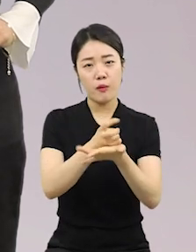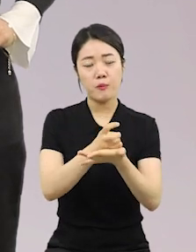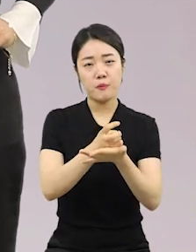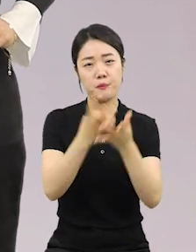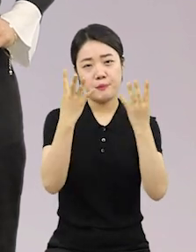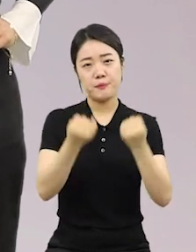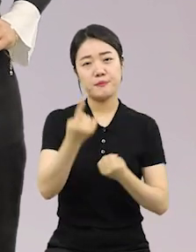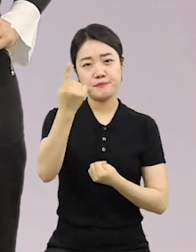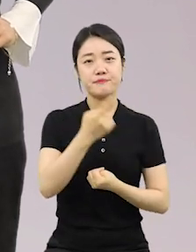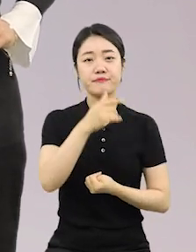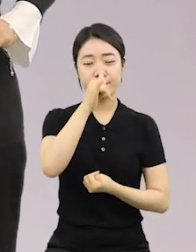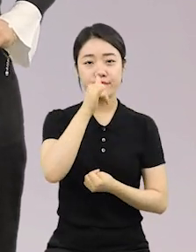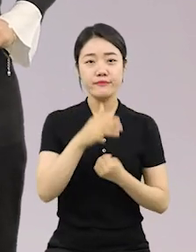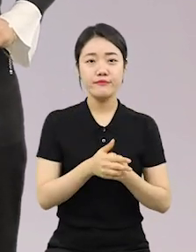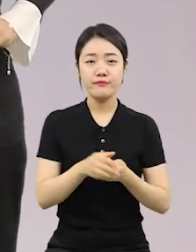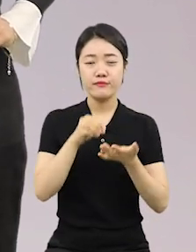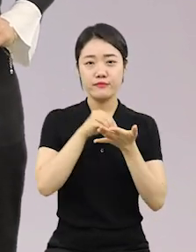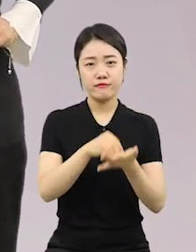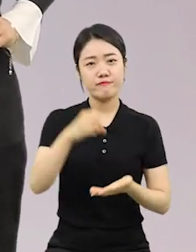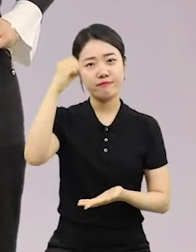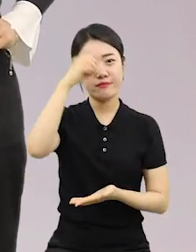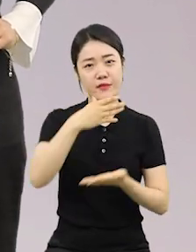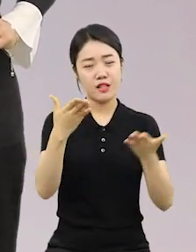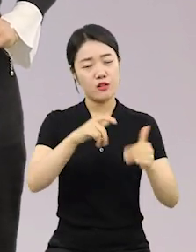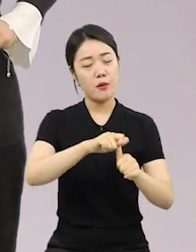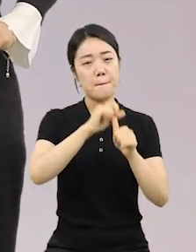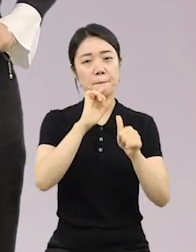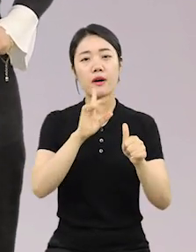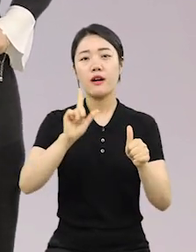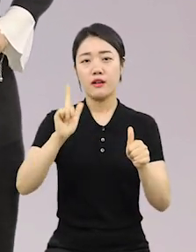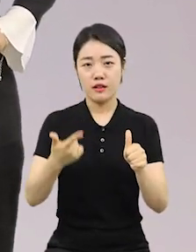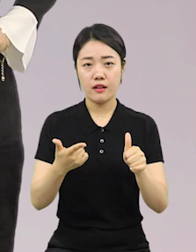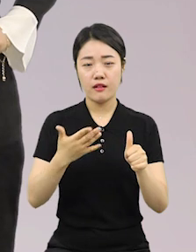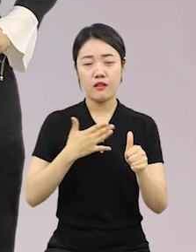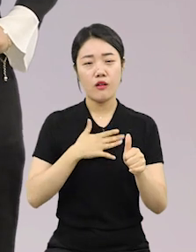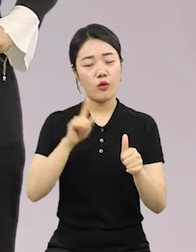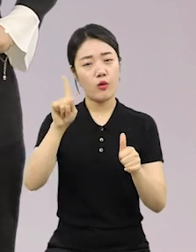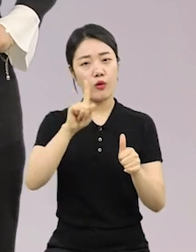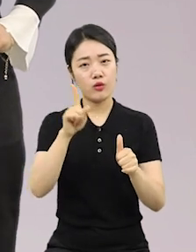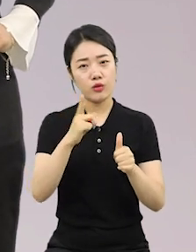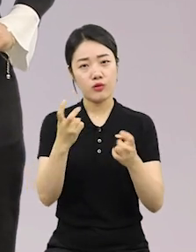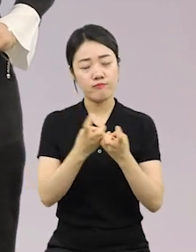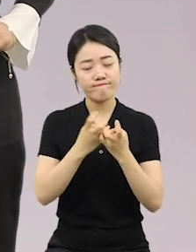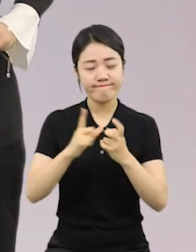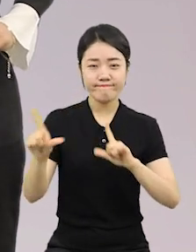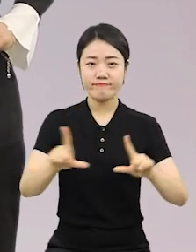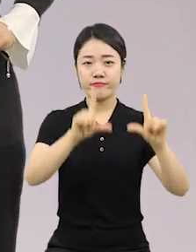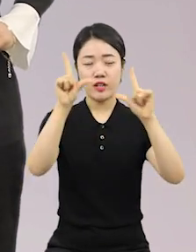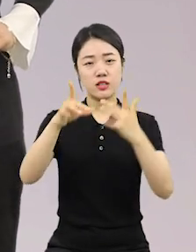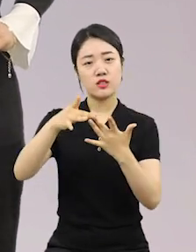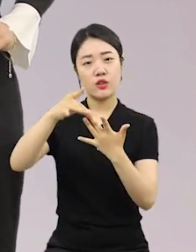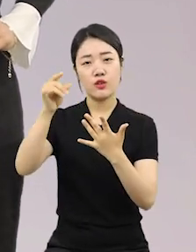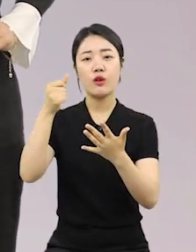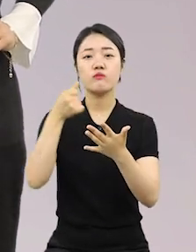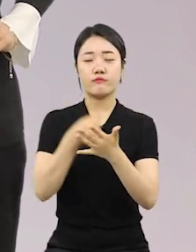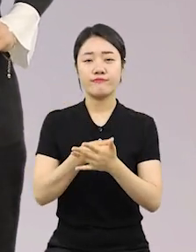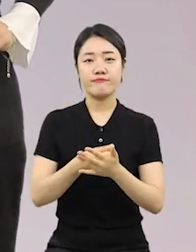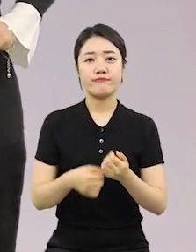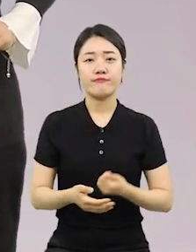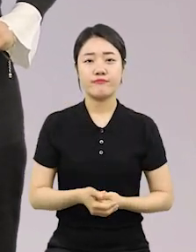쏟아지고 있습니다. 취업은 단순히 일을 구하는 것이 아니라 내가 어떤 삶을 살 것인가의 선택의